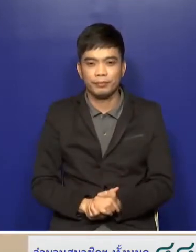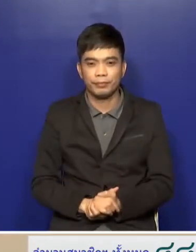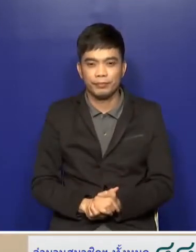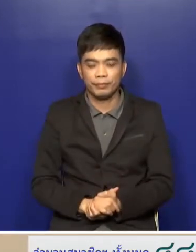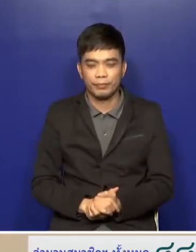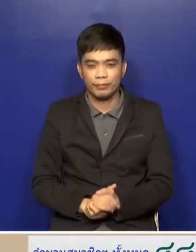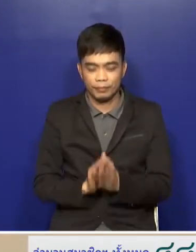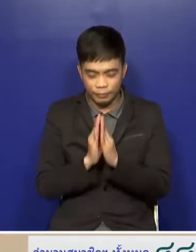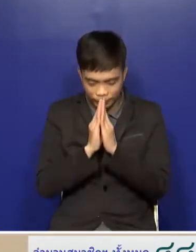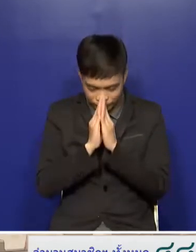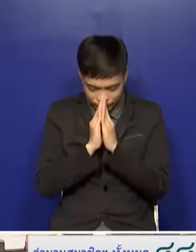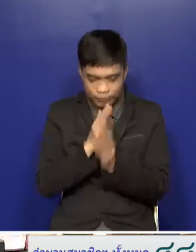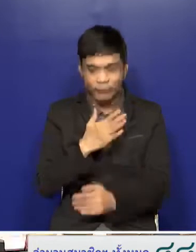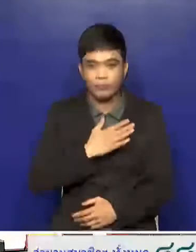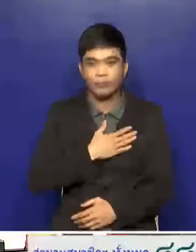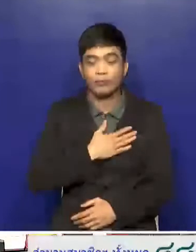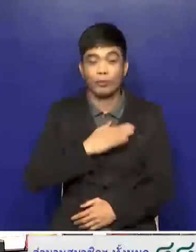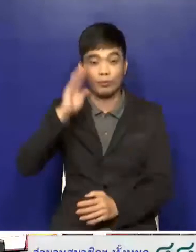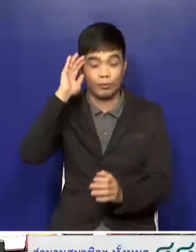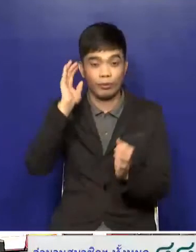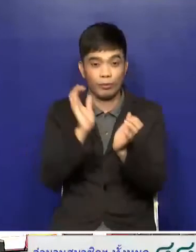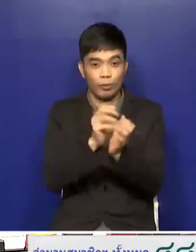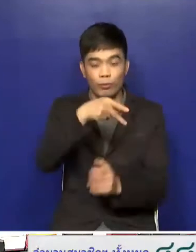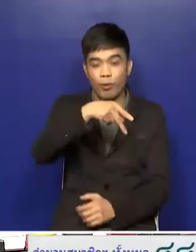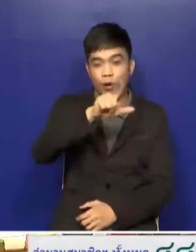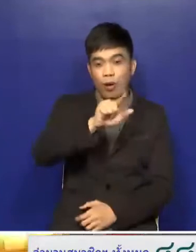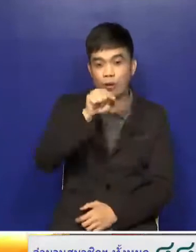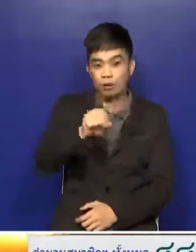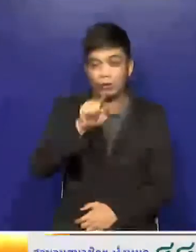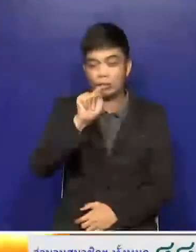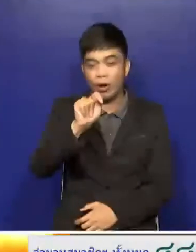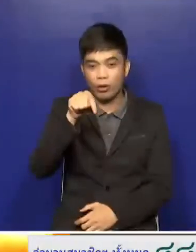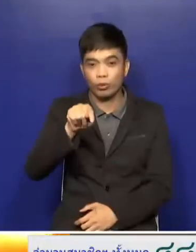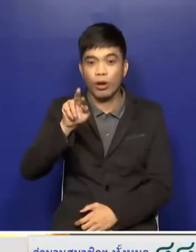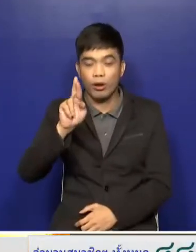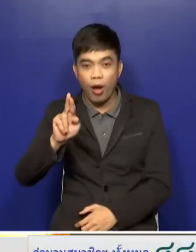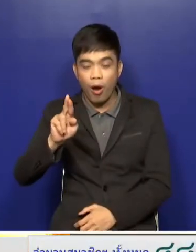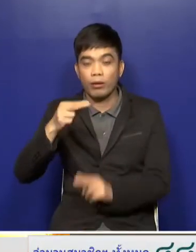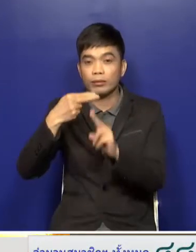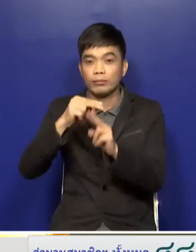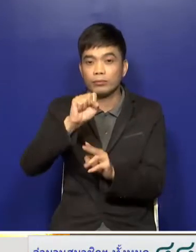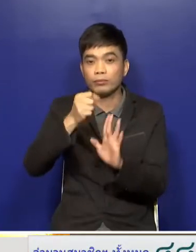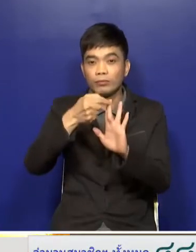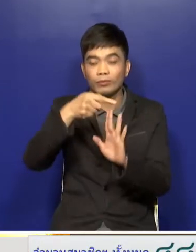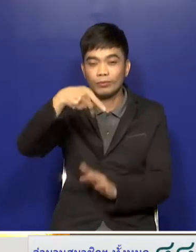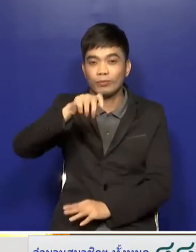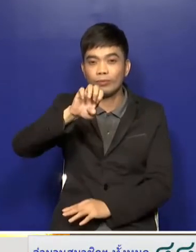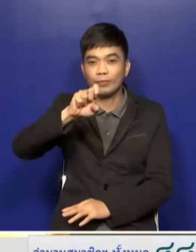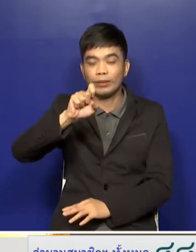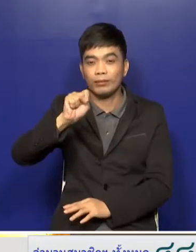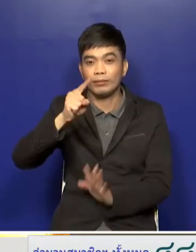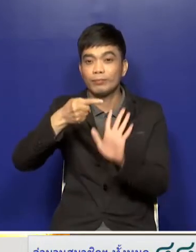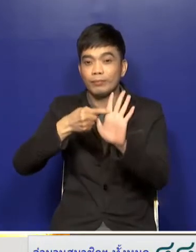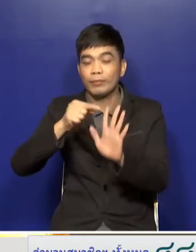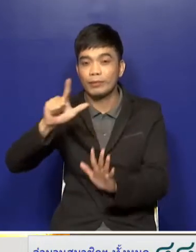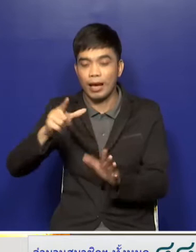niñosทพาน่ารีนาศบัญชระชื่อ พษเก้าใก่ครั่านธนวันน